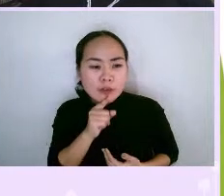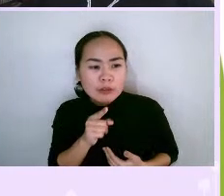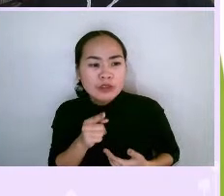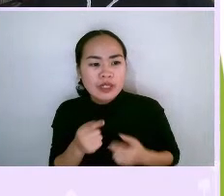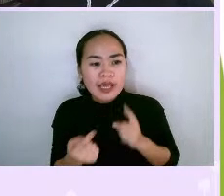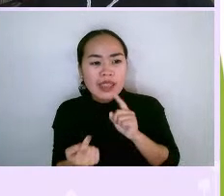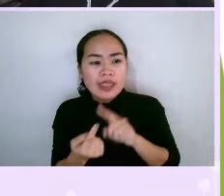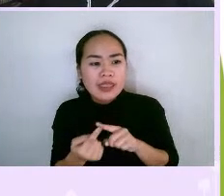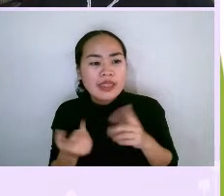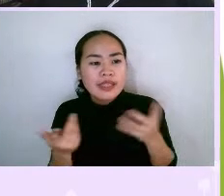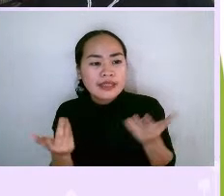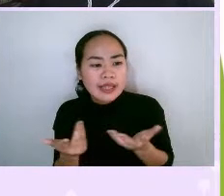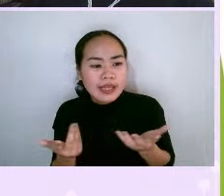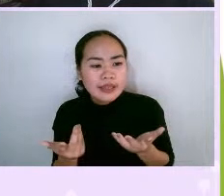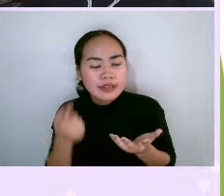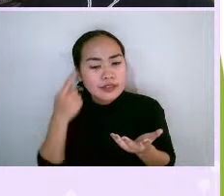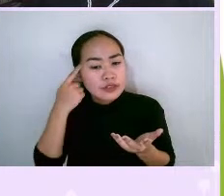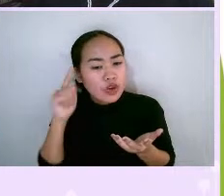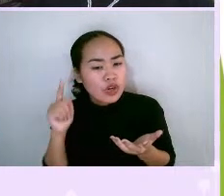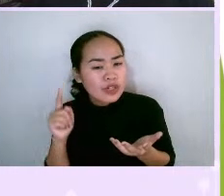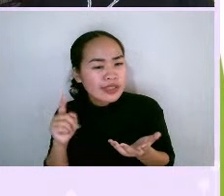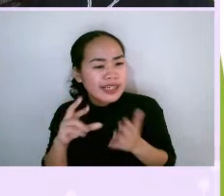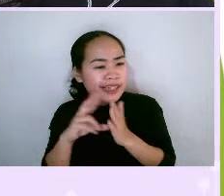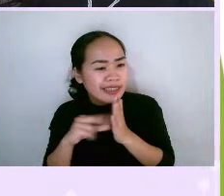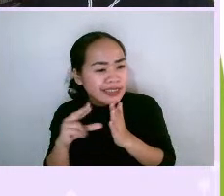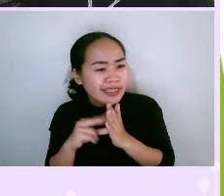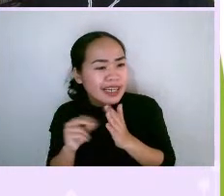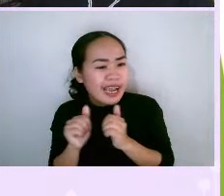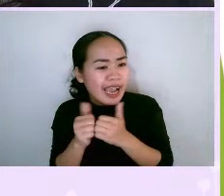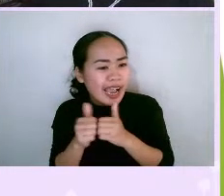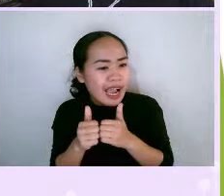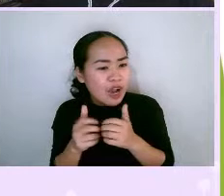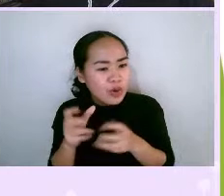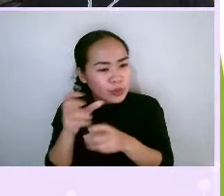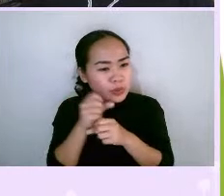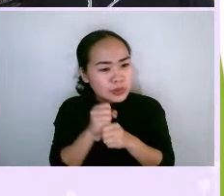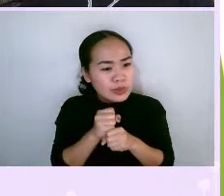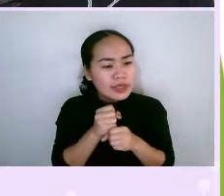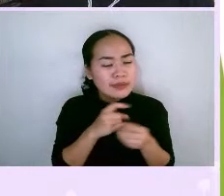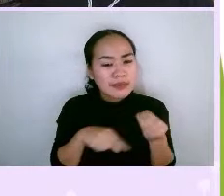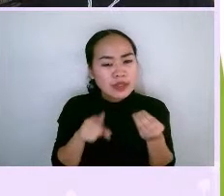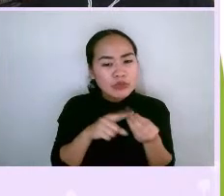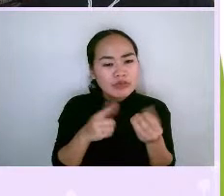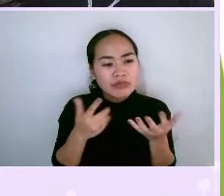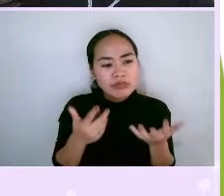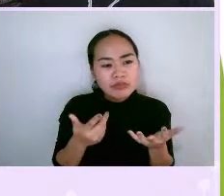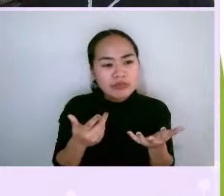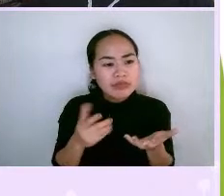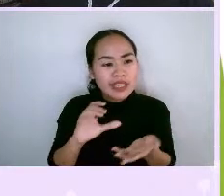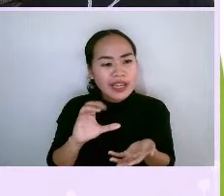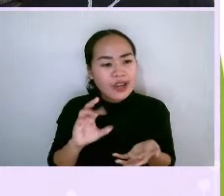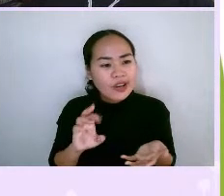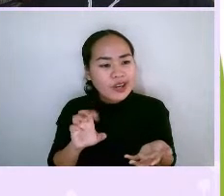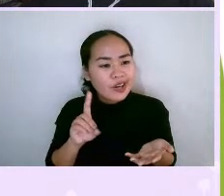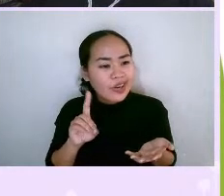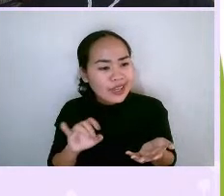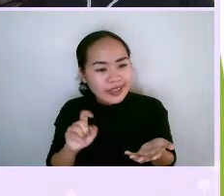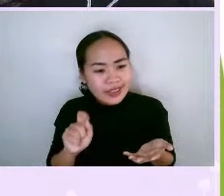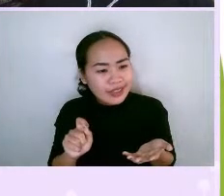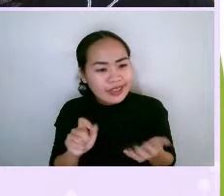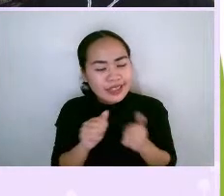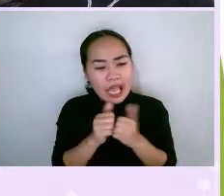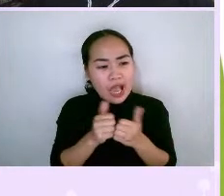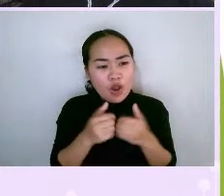kanilang pag-re-record, paano mag-avail ng credit or